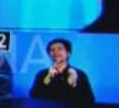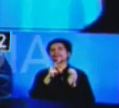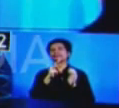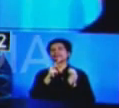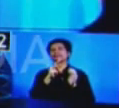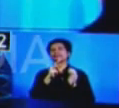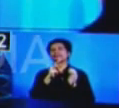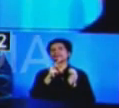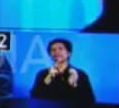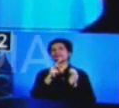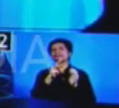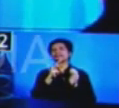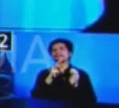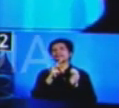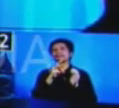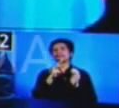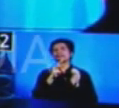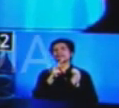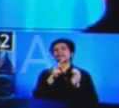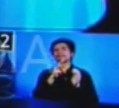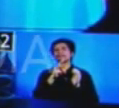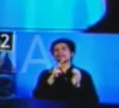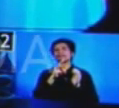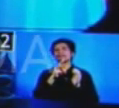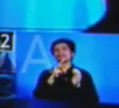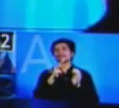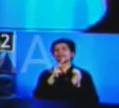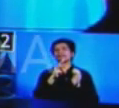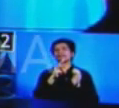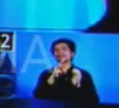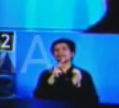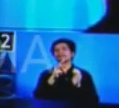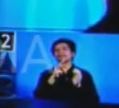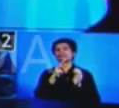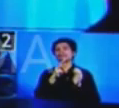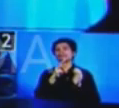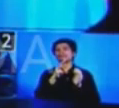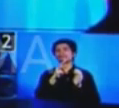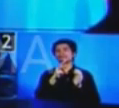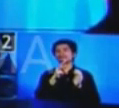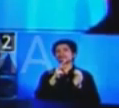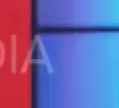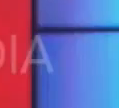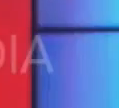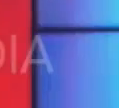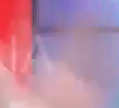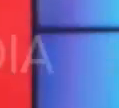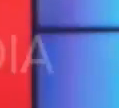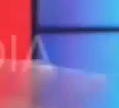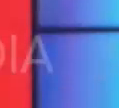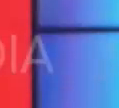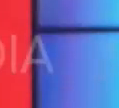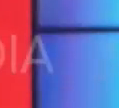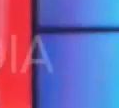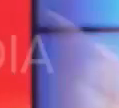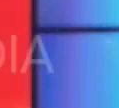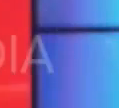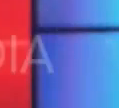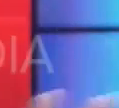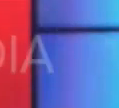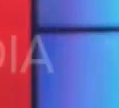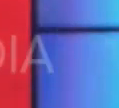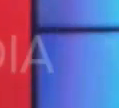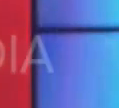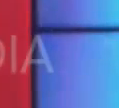beda caranya enggak bisa kita bilang bahwa Pak Jokowi lebih enggak tegas e daripada Pak Prabowo atau misal Pak prab